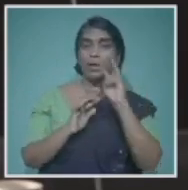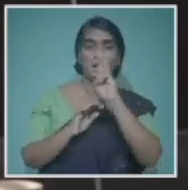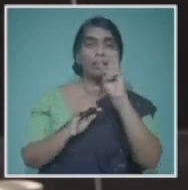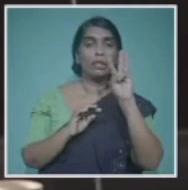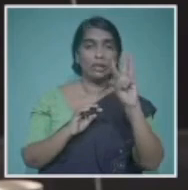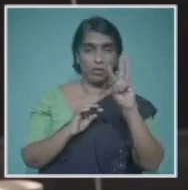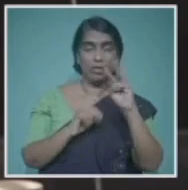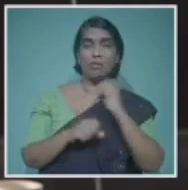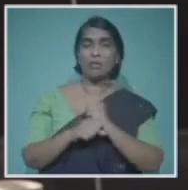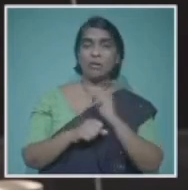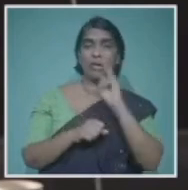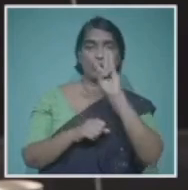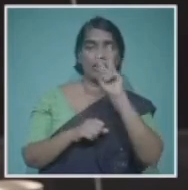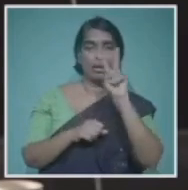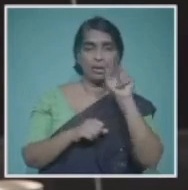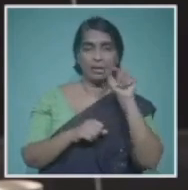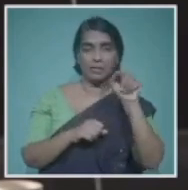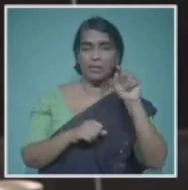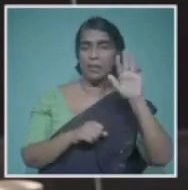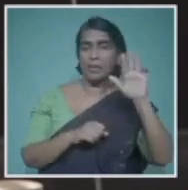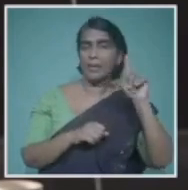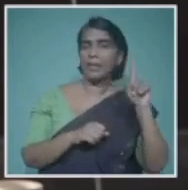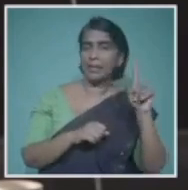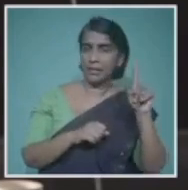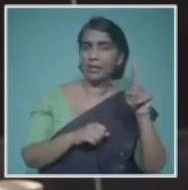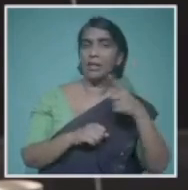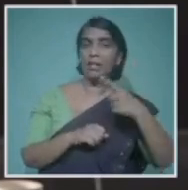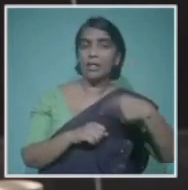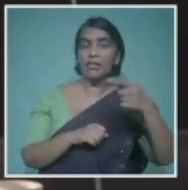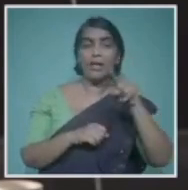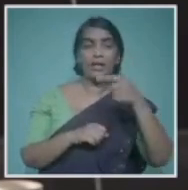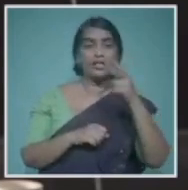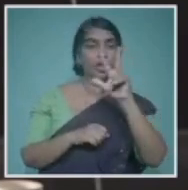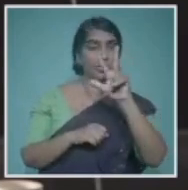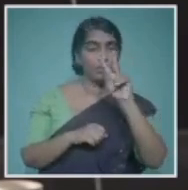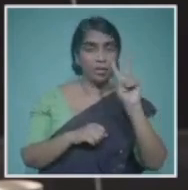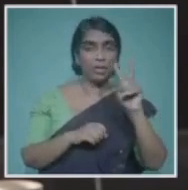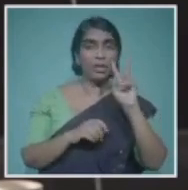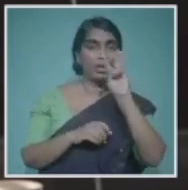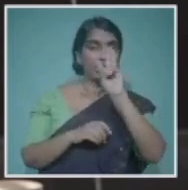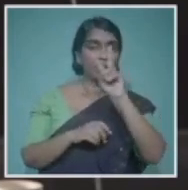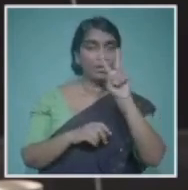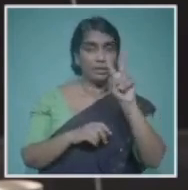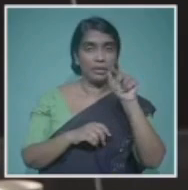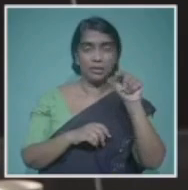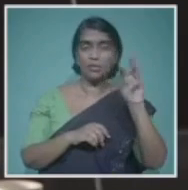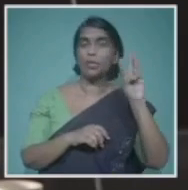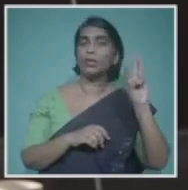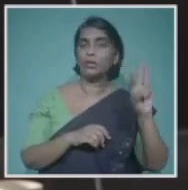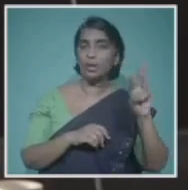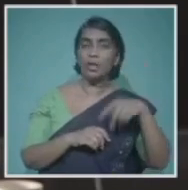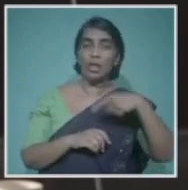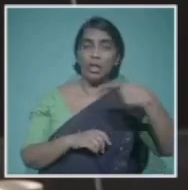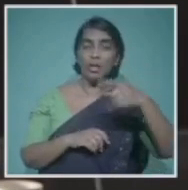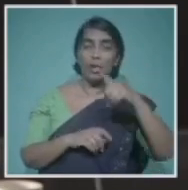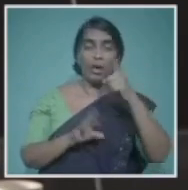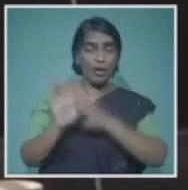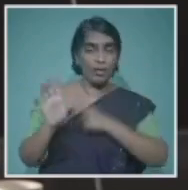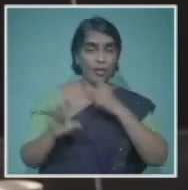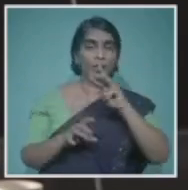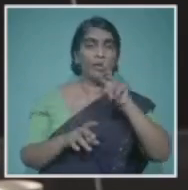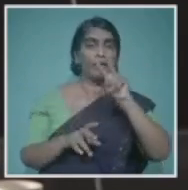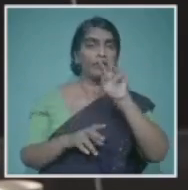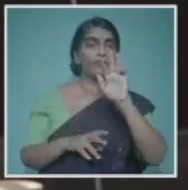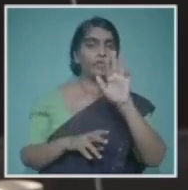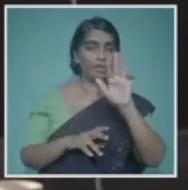133. 32.91. දින 182 ගෙවනවා 32.3. දින 304 ගෙවනවා